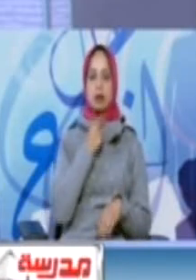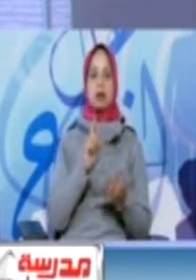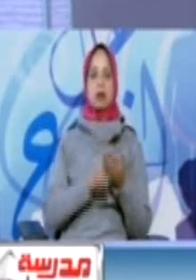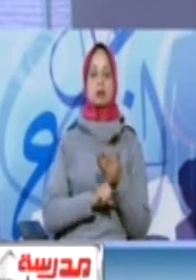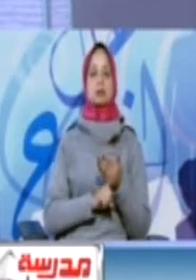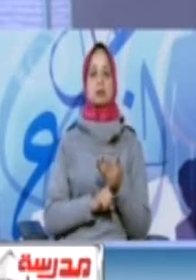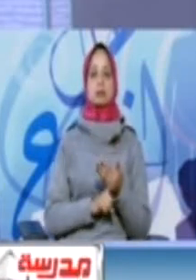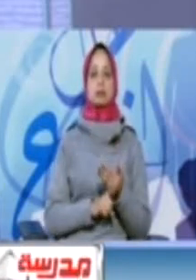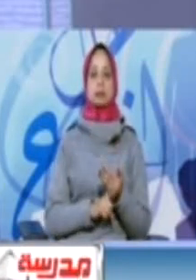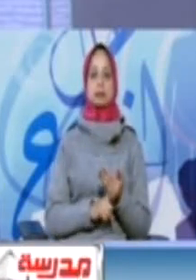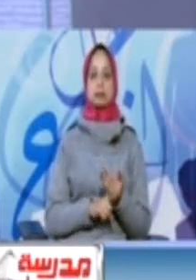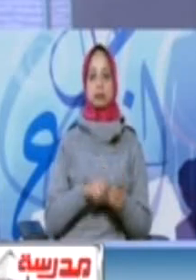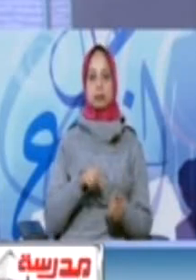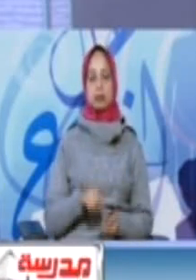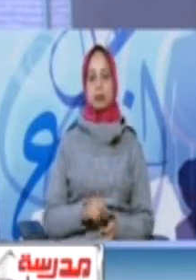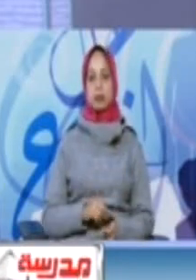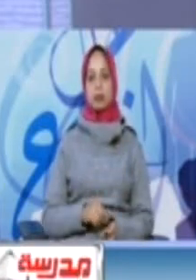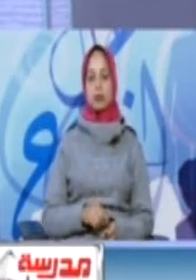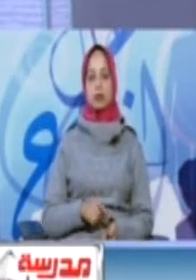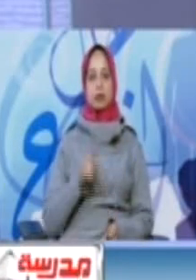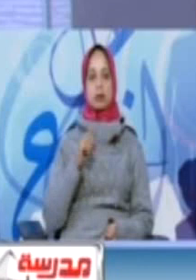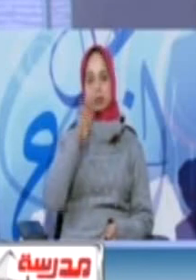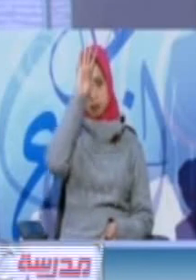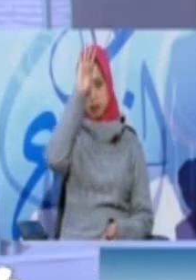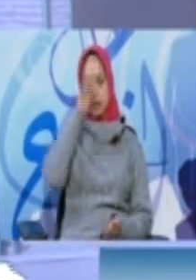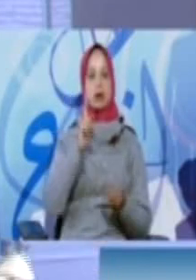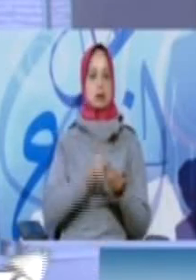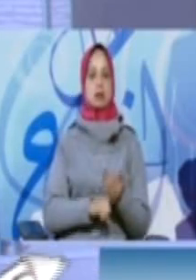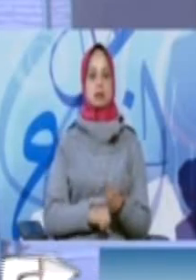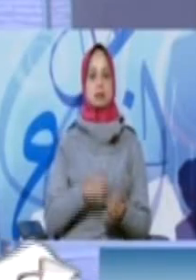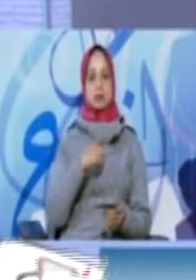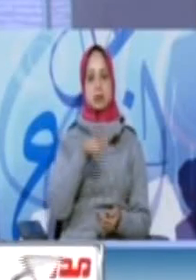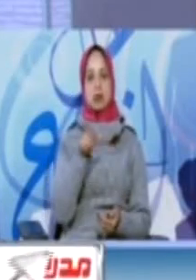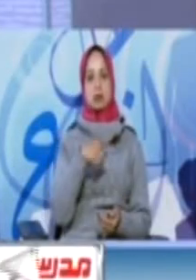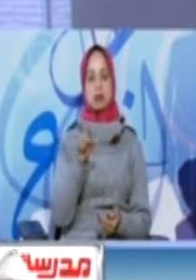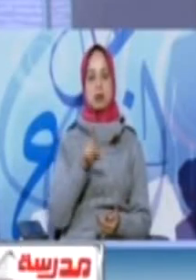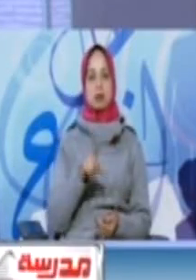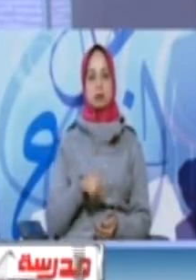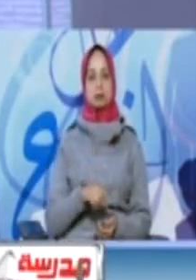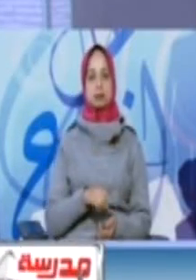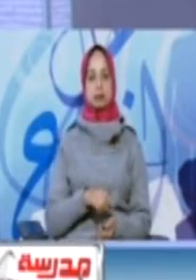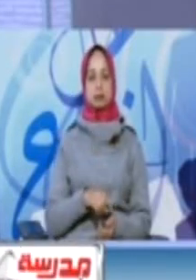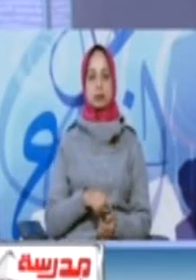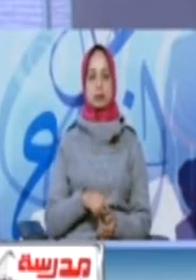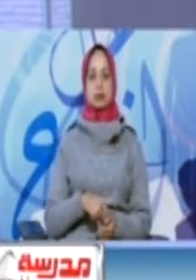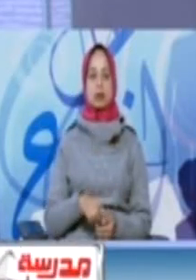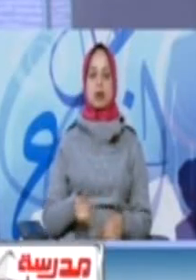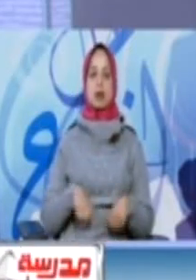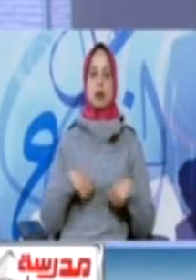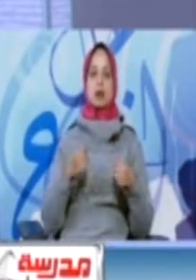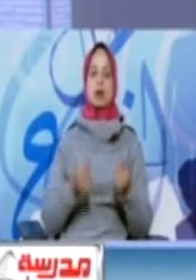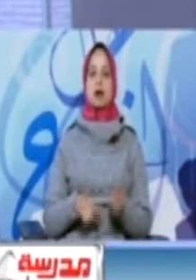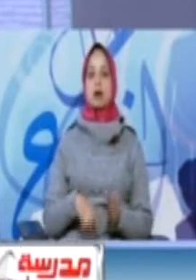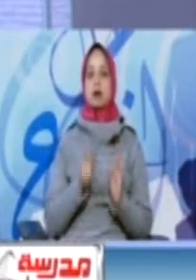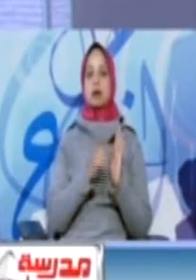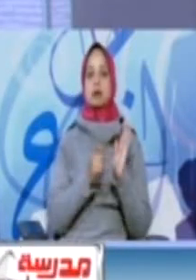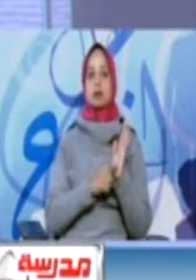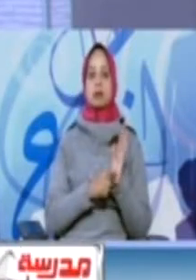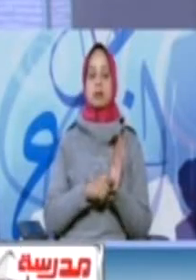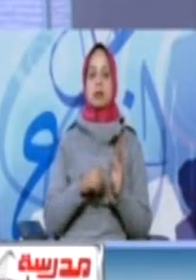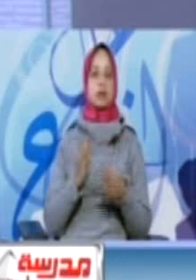اعاده الحياه النيابيه بالفعل. كلام كتير مش موجود هنا. معنى الحياه النيابيه ان في انتخابات وفاز